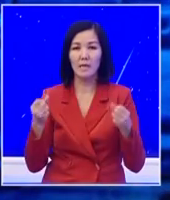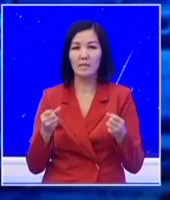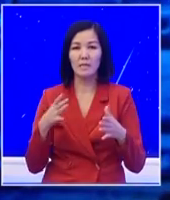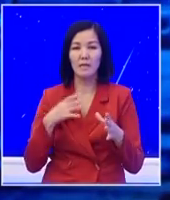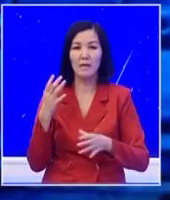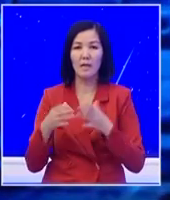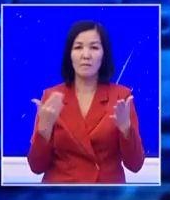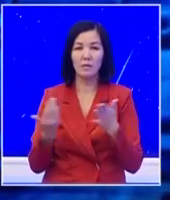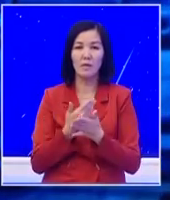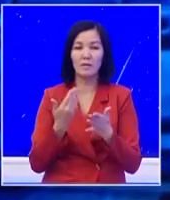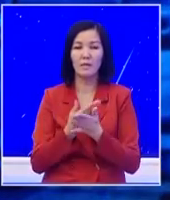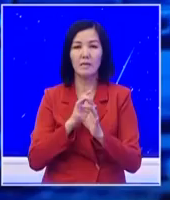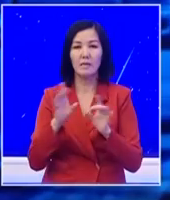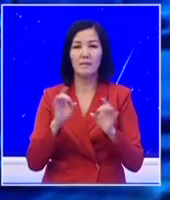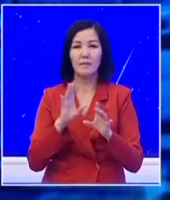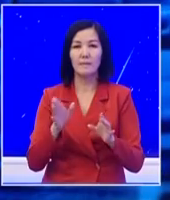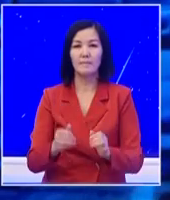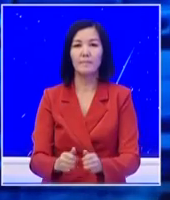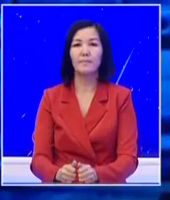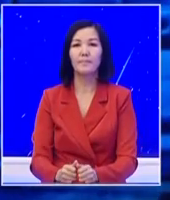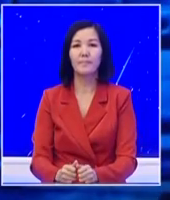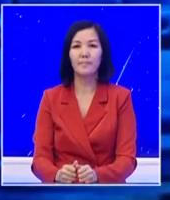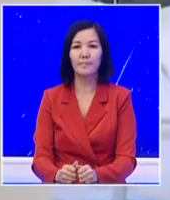қатарға қосыпты. Әлем жаңалықтары келесі топтамада.